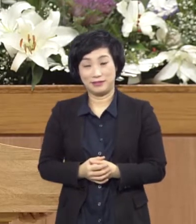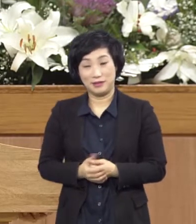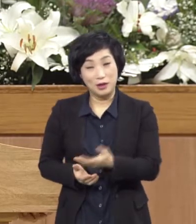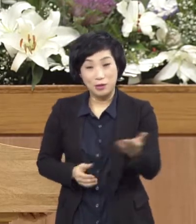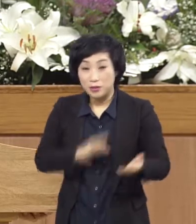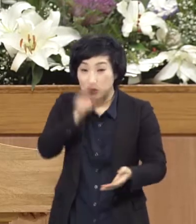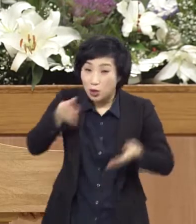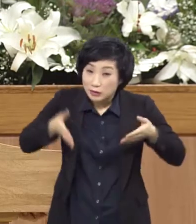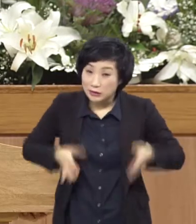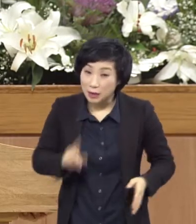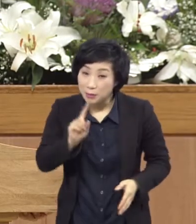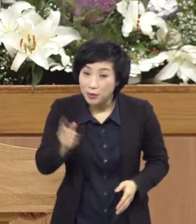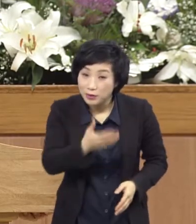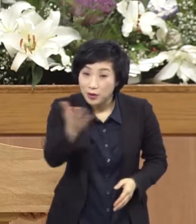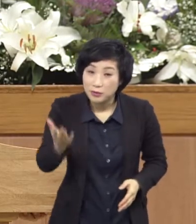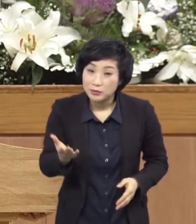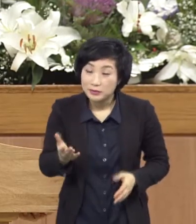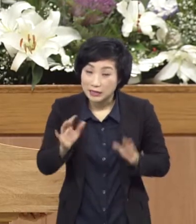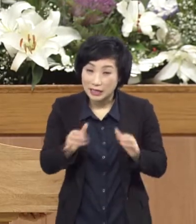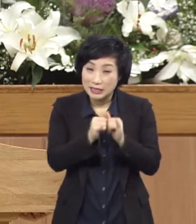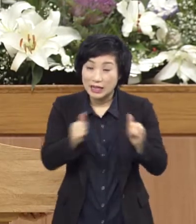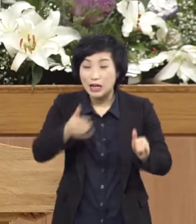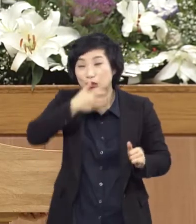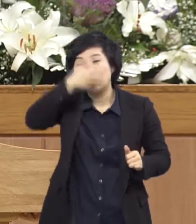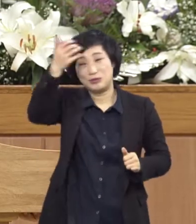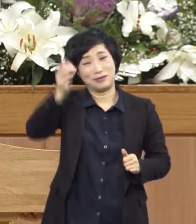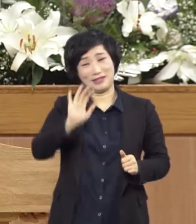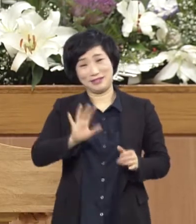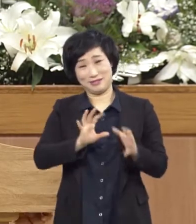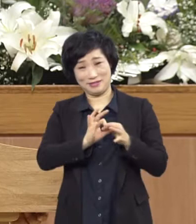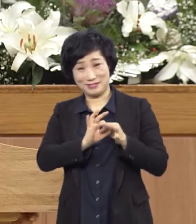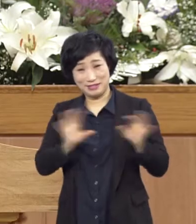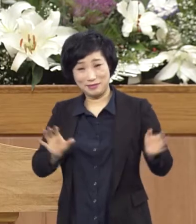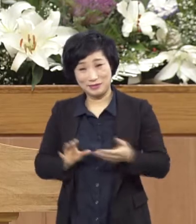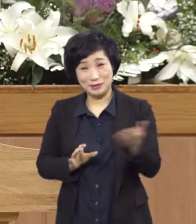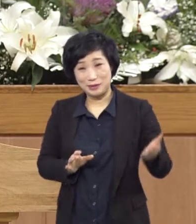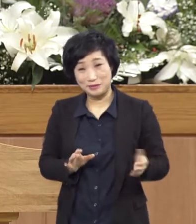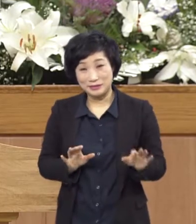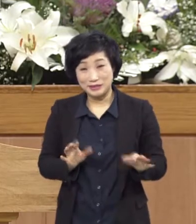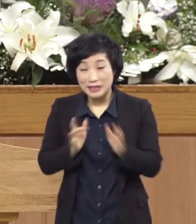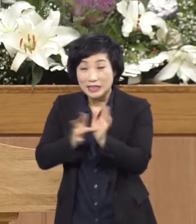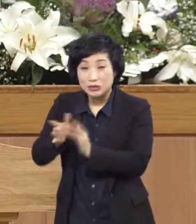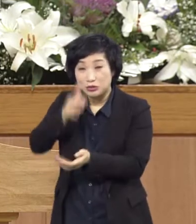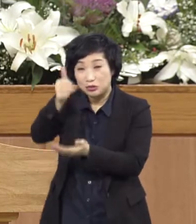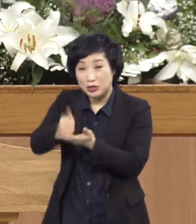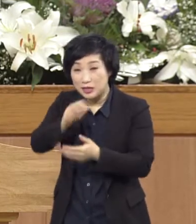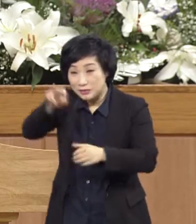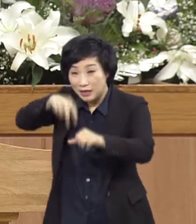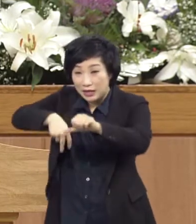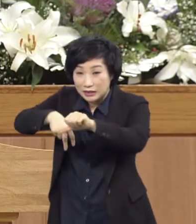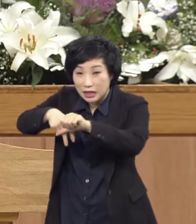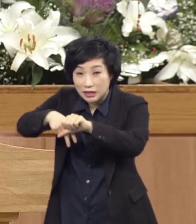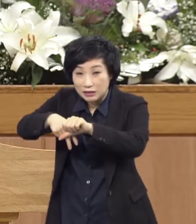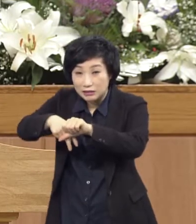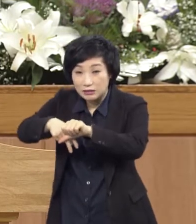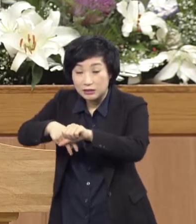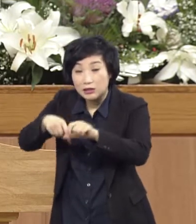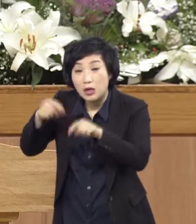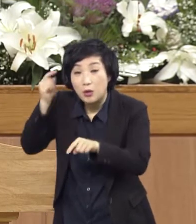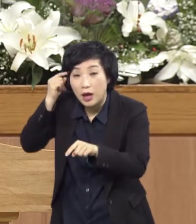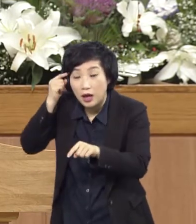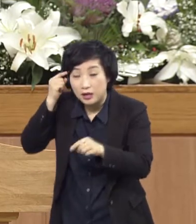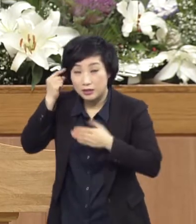성탄은 인간의 환상이나 꿈이 아닙니다. 예수 그리스도의 십자가가 날